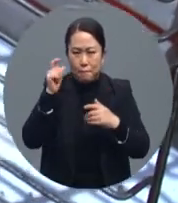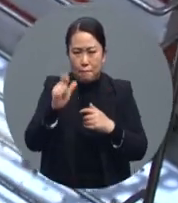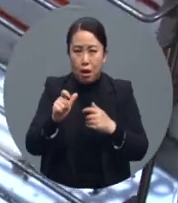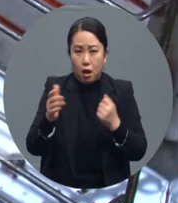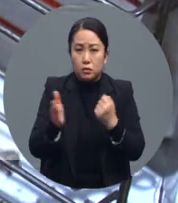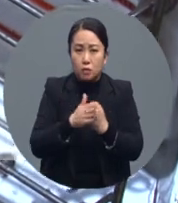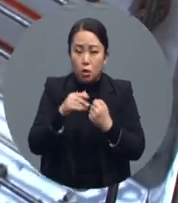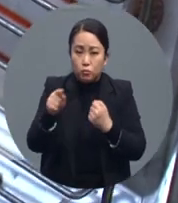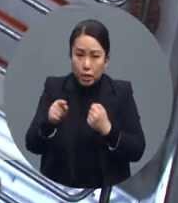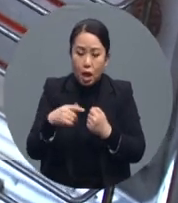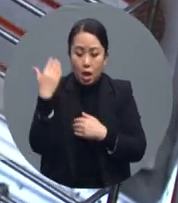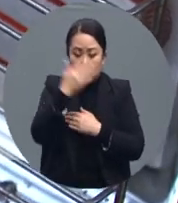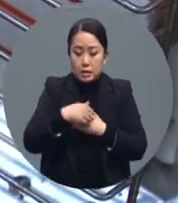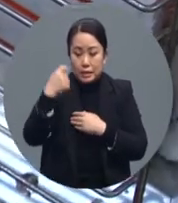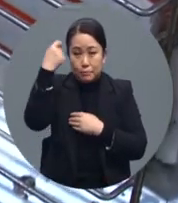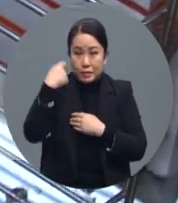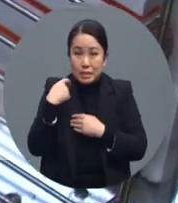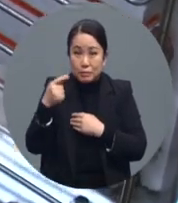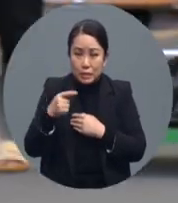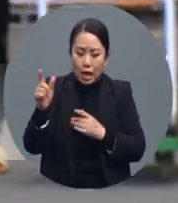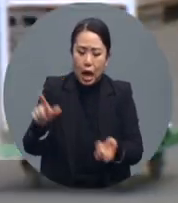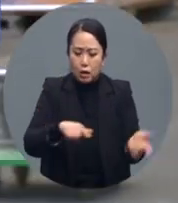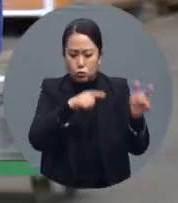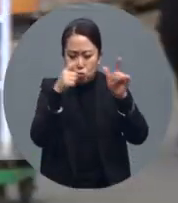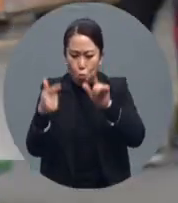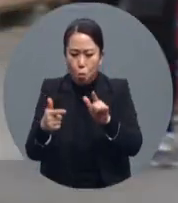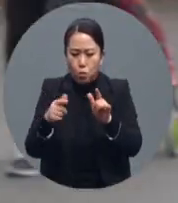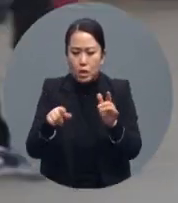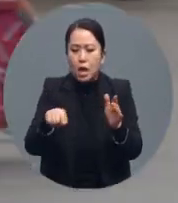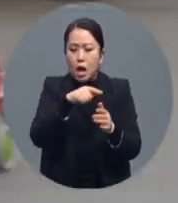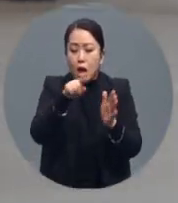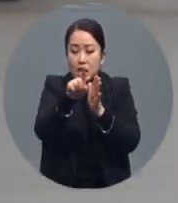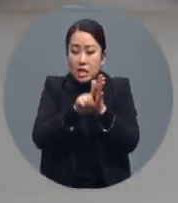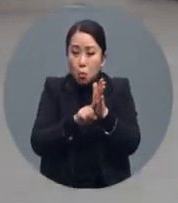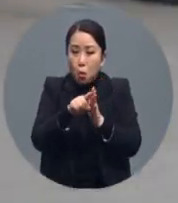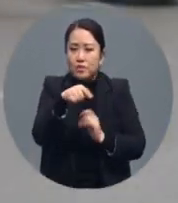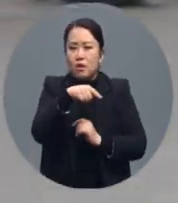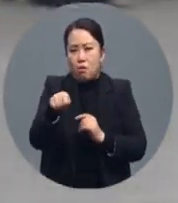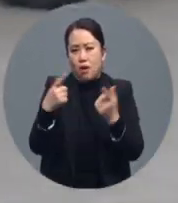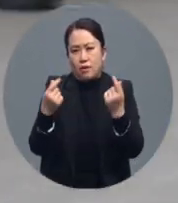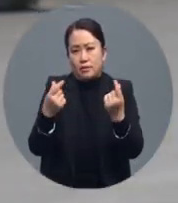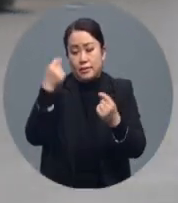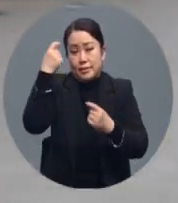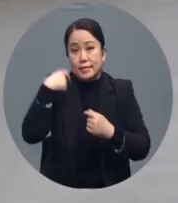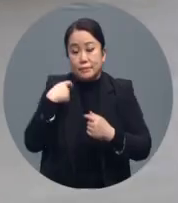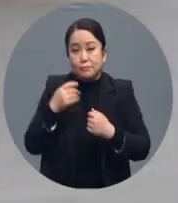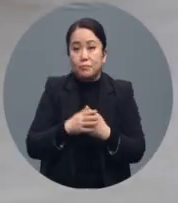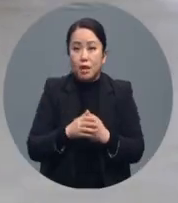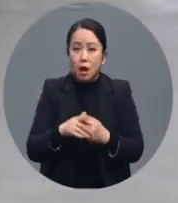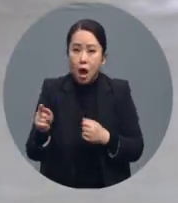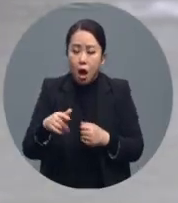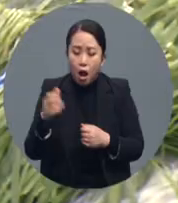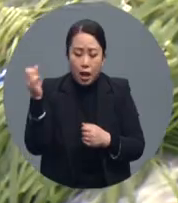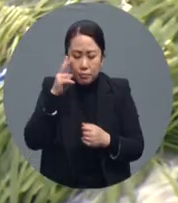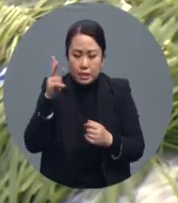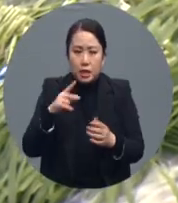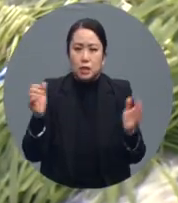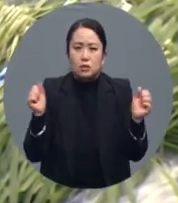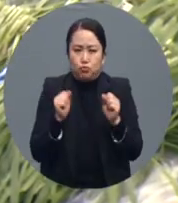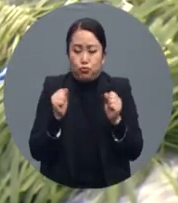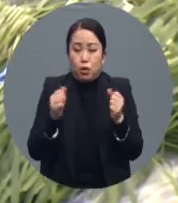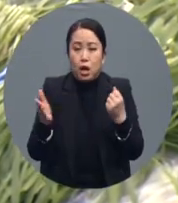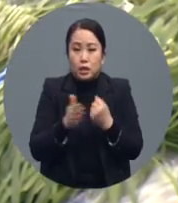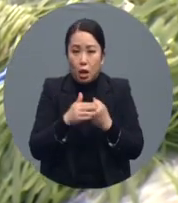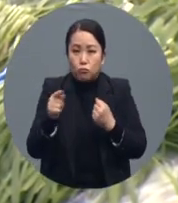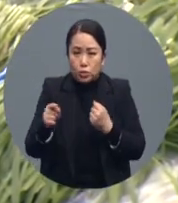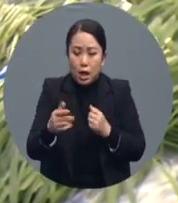보니 체감온도는 하루 종일 영하권을 맴도는 상황. 불과 하루 만에 달라진 날씨에 방한 장비를 미처 준비하지 못한